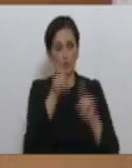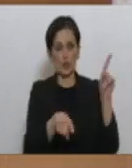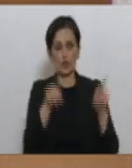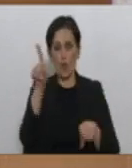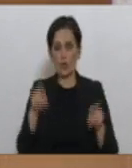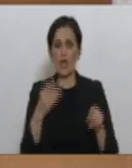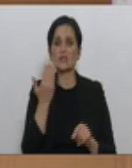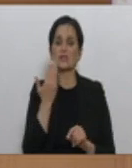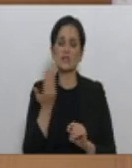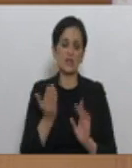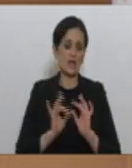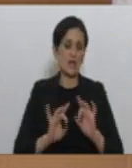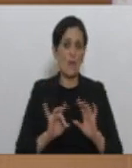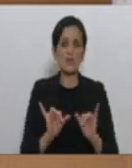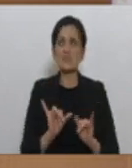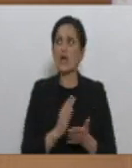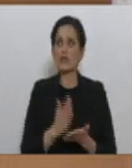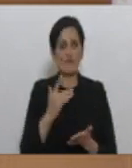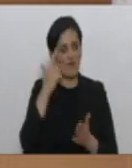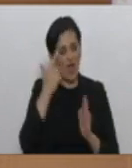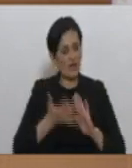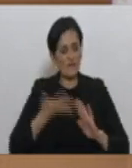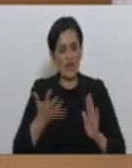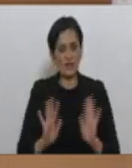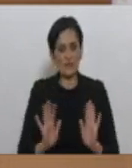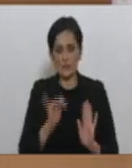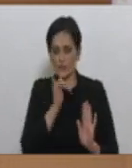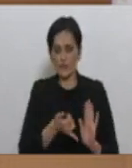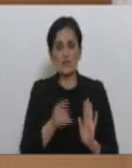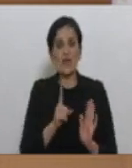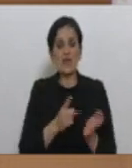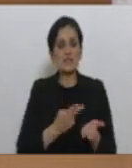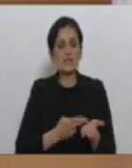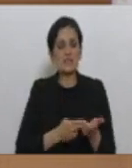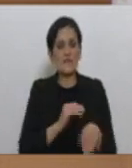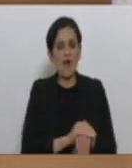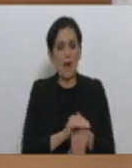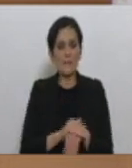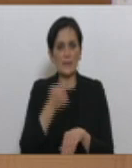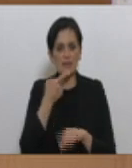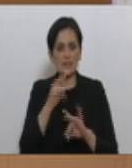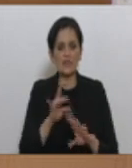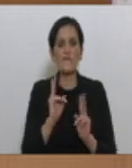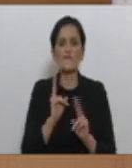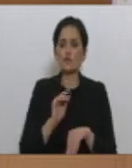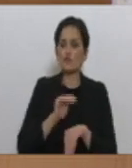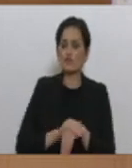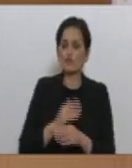gamoslas sadvart verkhudebi, raze ras vamtkitsebt. Visvund kitsept.